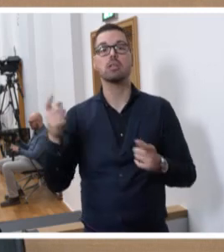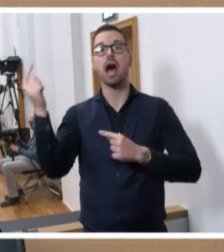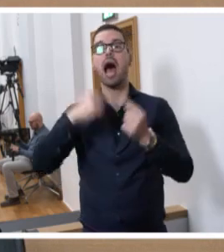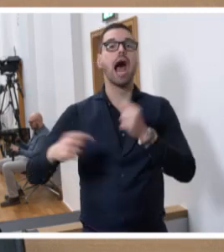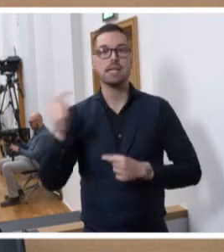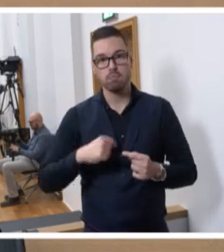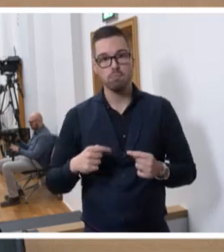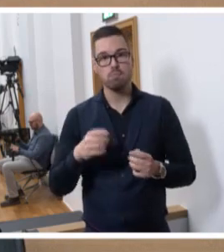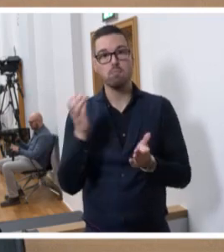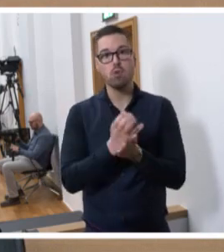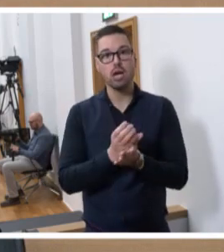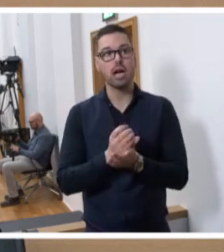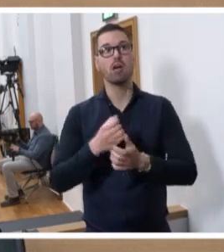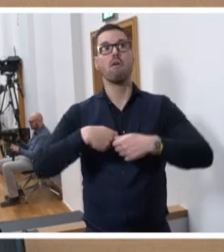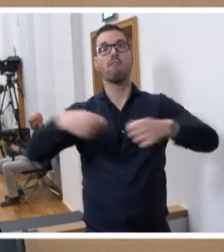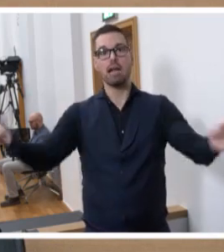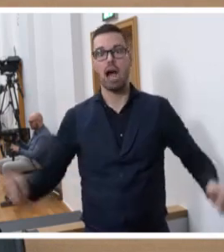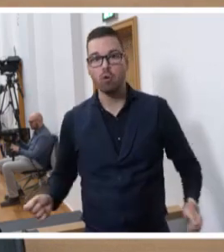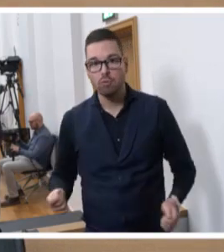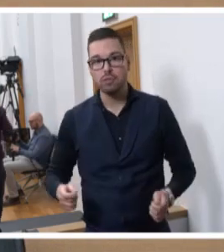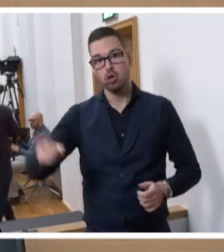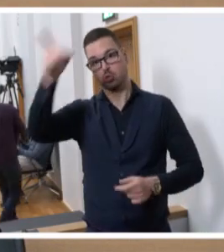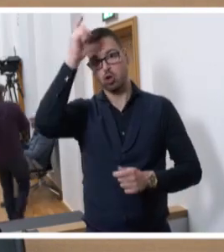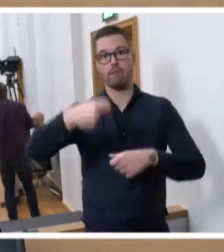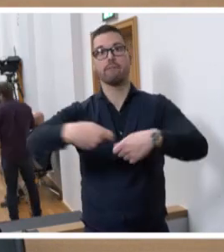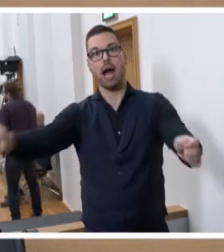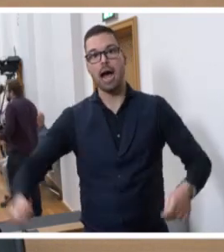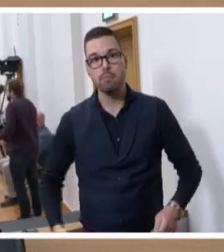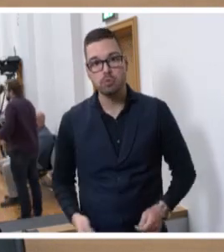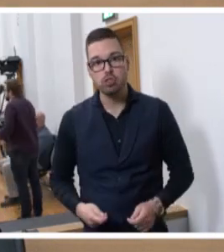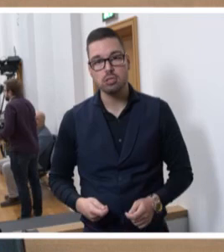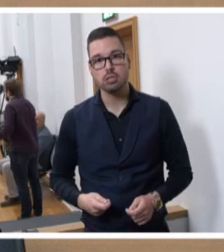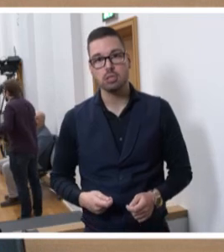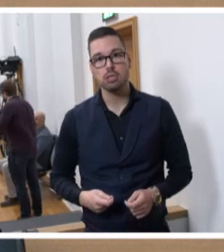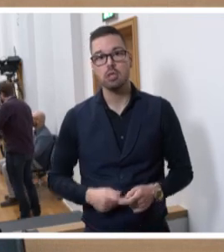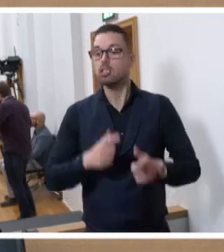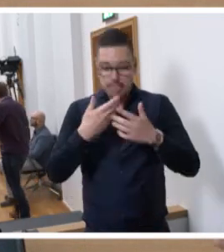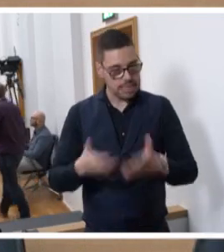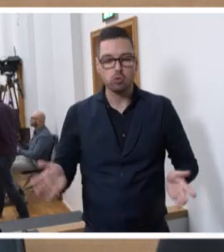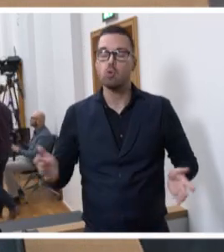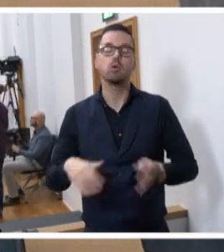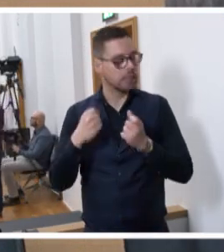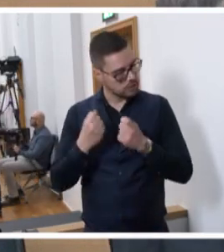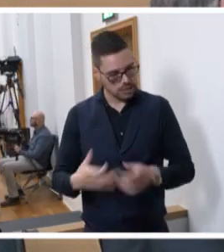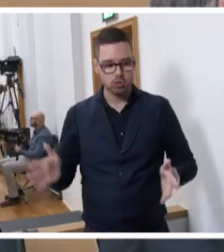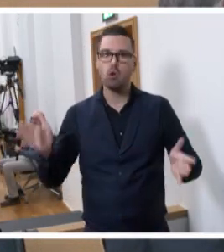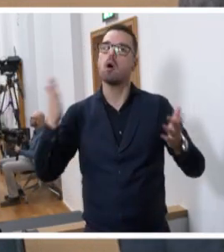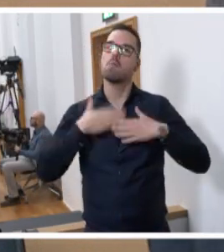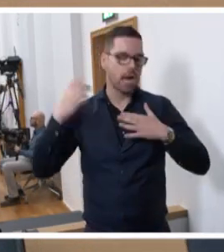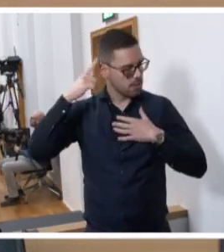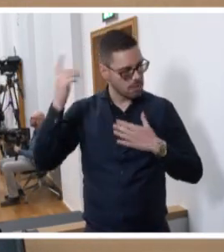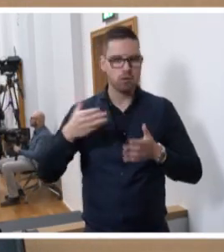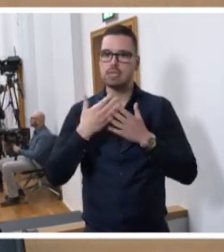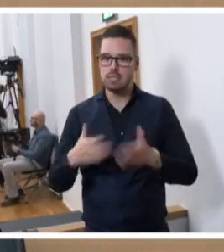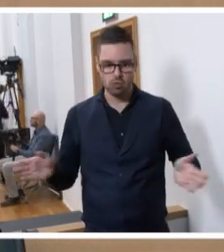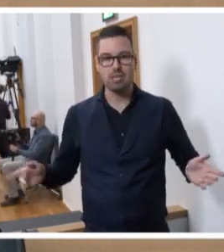wird verranzt Staatsrecht wird verranzt ja doch das ist so das ist so dass es meine Meinung dazu